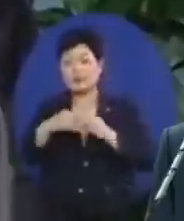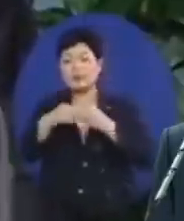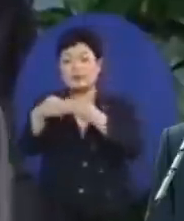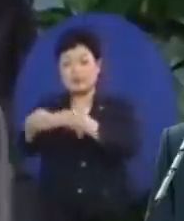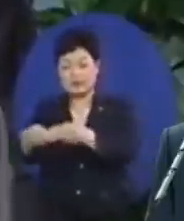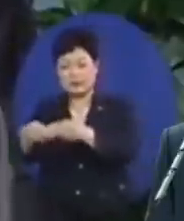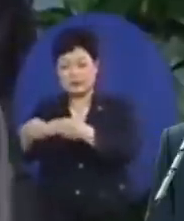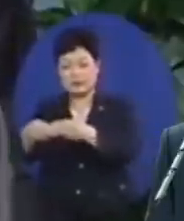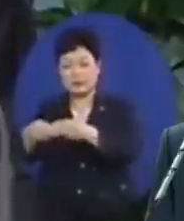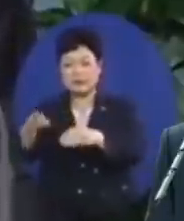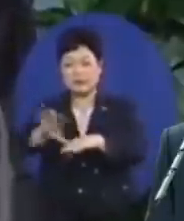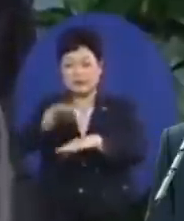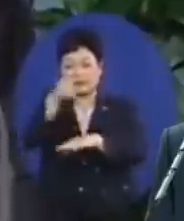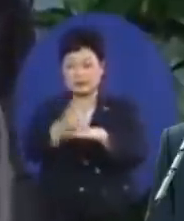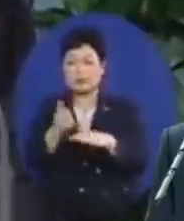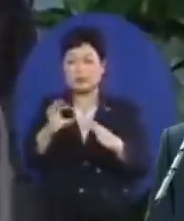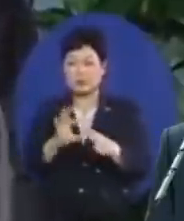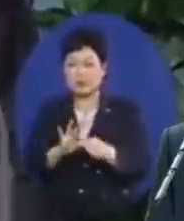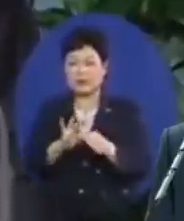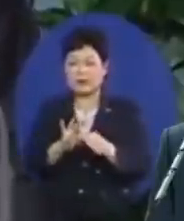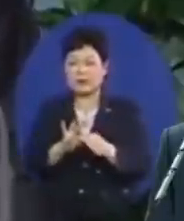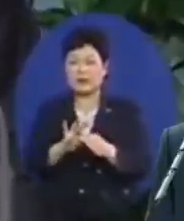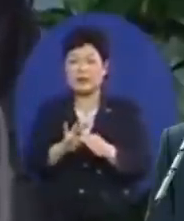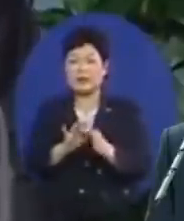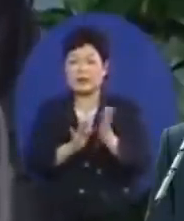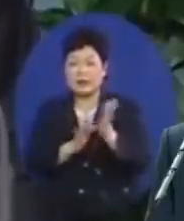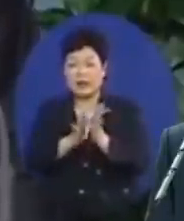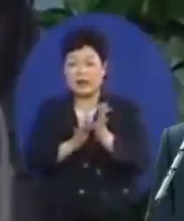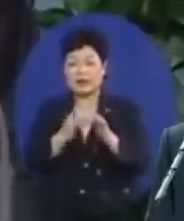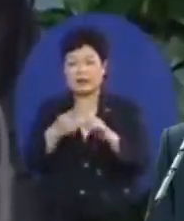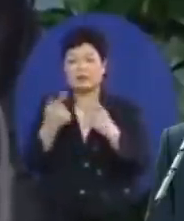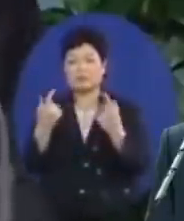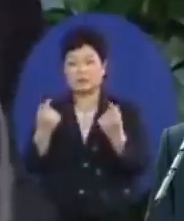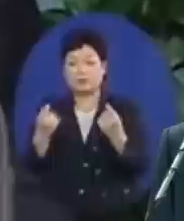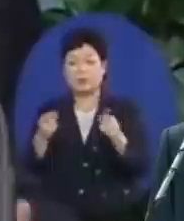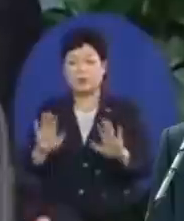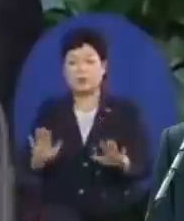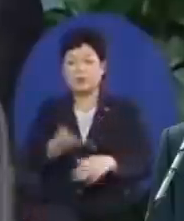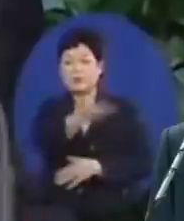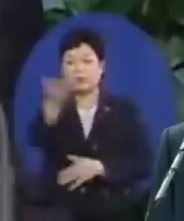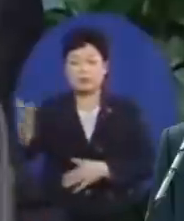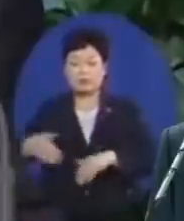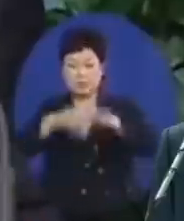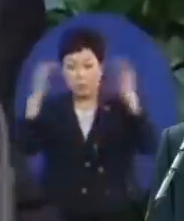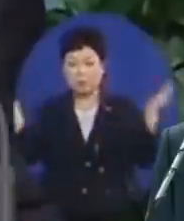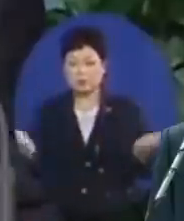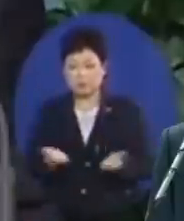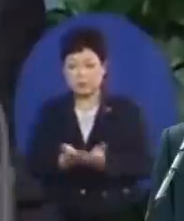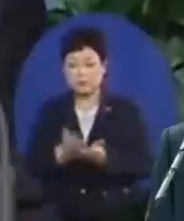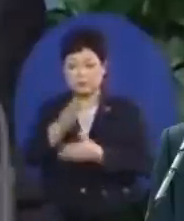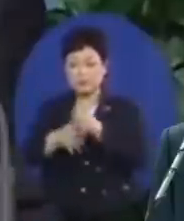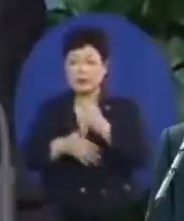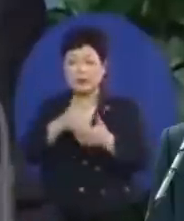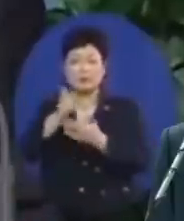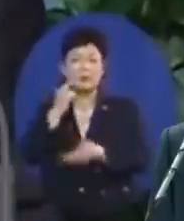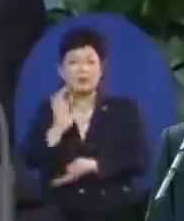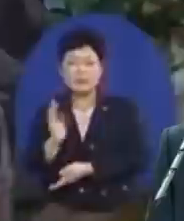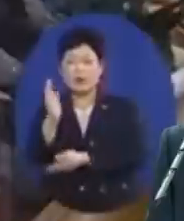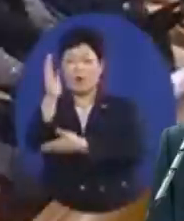이끌어가는 그리스도의 처방인 것입니다. 오늘 여러분 보니까 다 하나님의